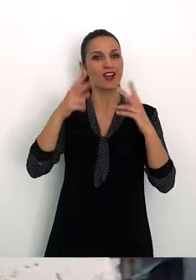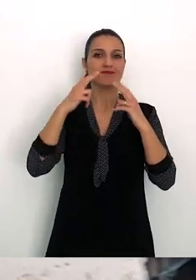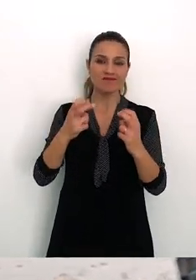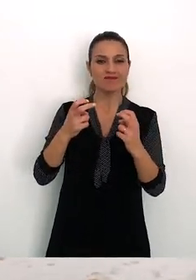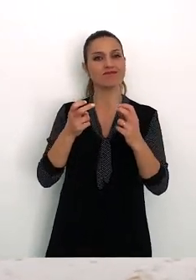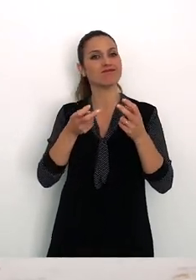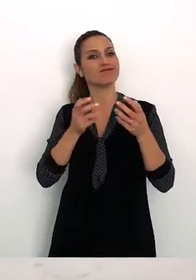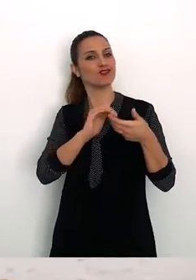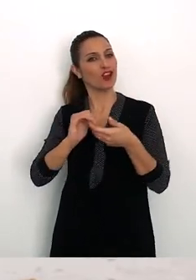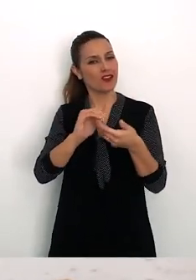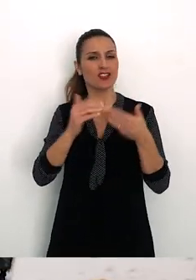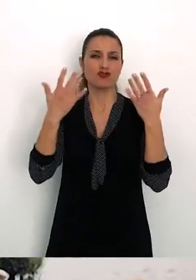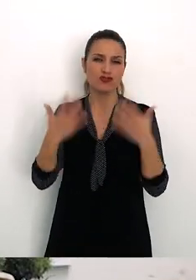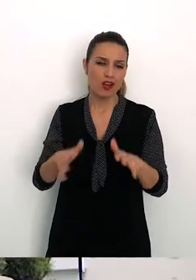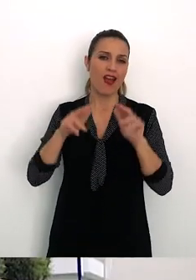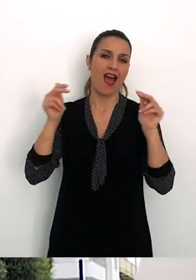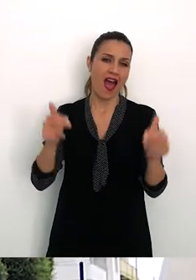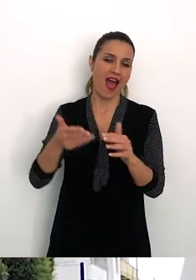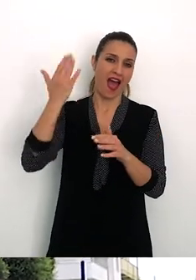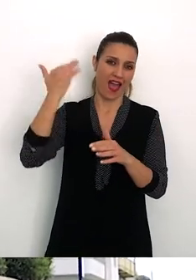dai tempi antichi.